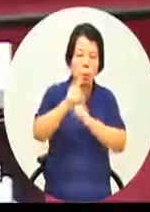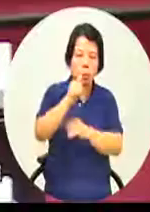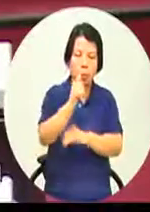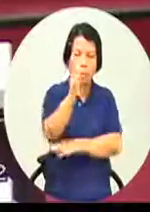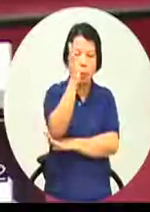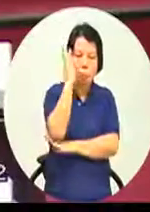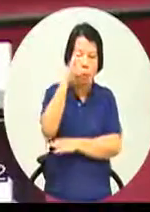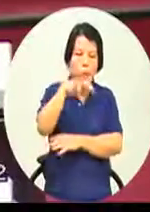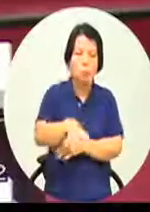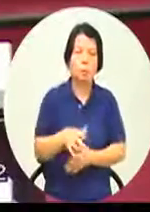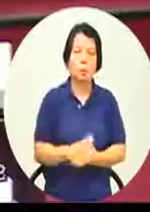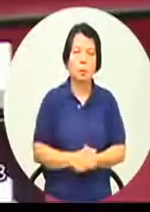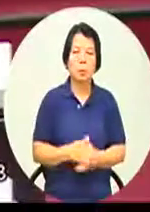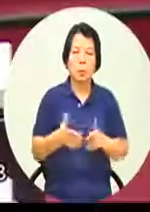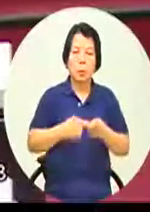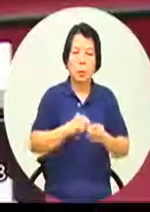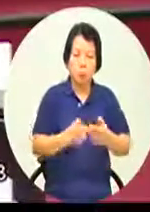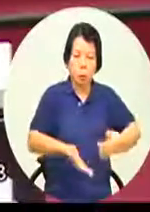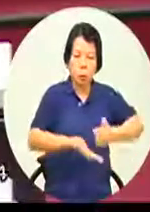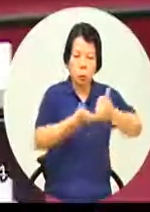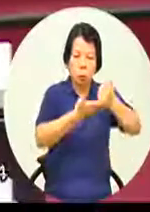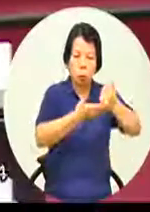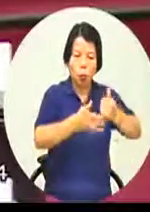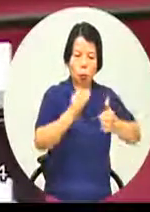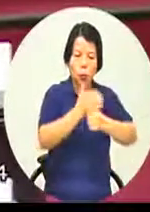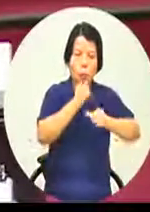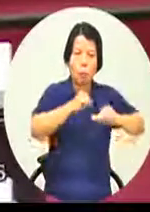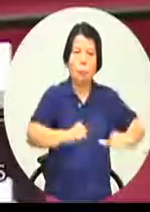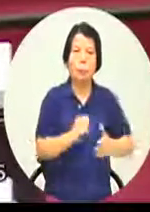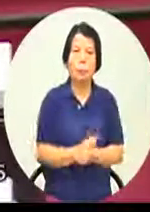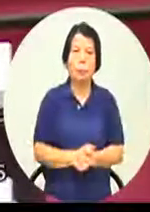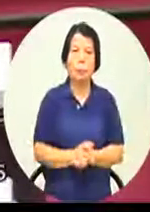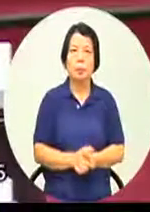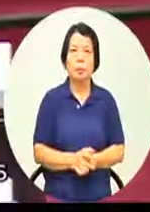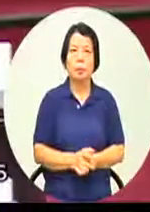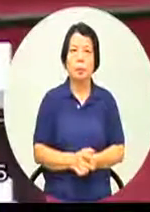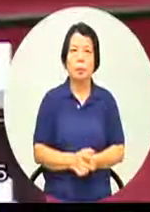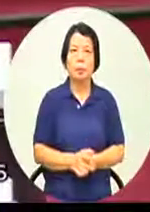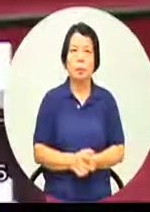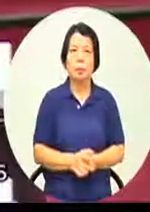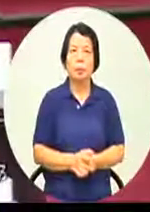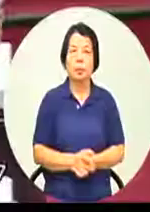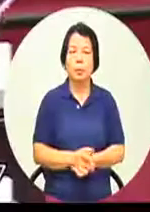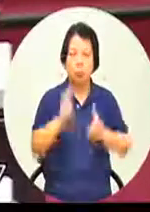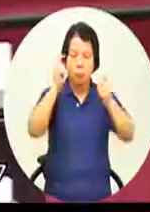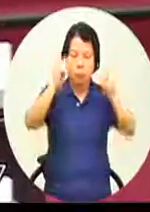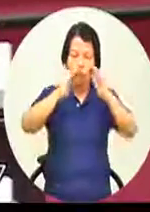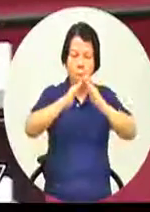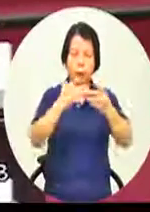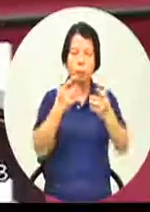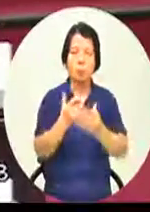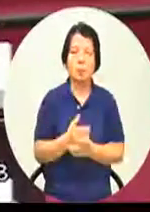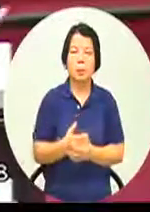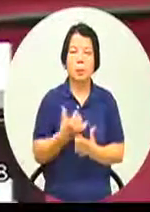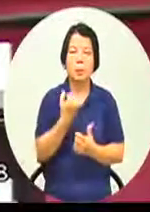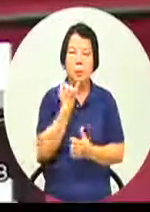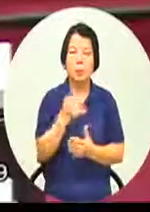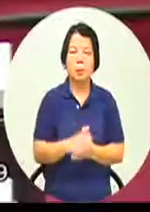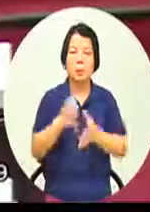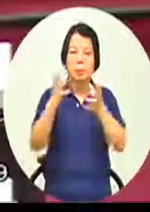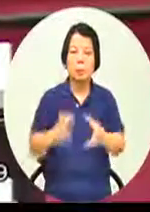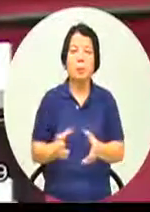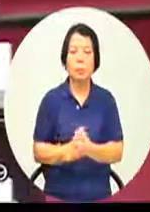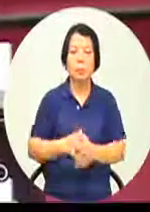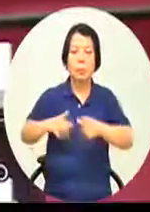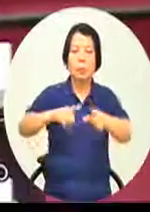们也能够以尊重生命这样子的一个角度，然后呢我们高雄市也能够来设置一个园